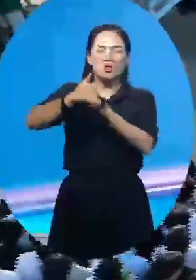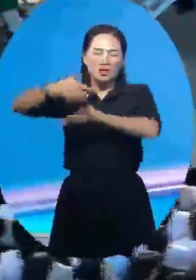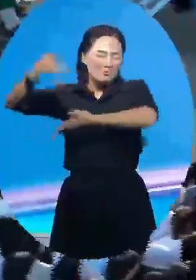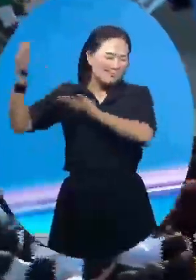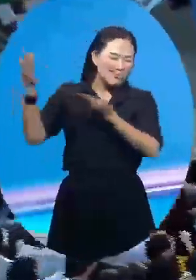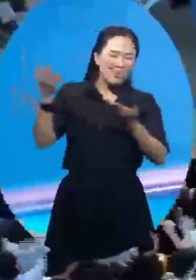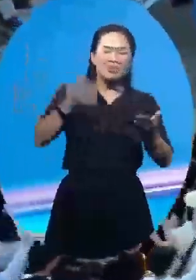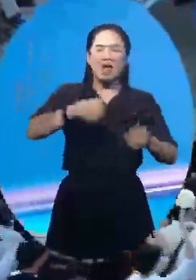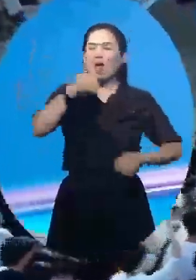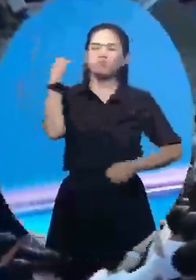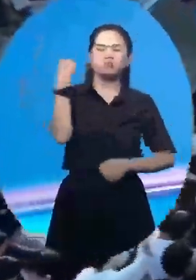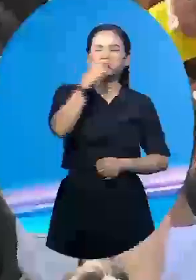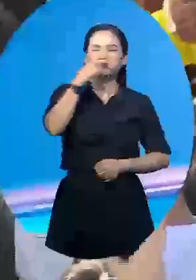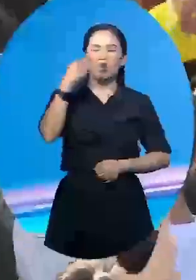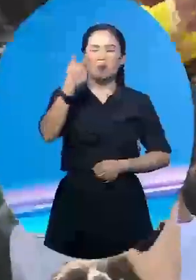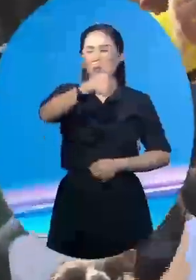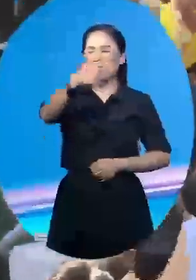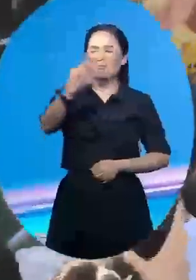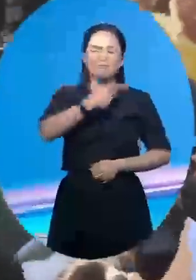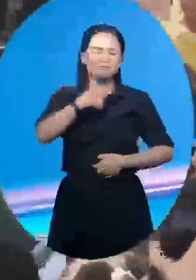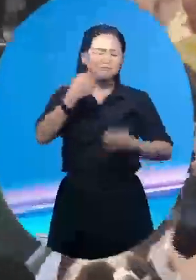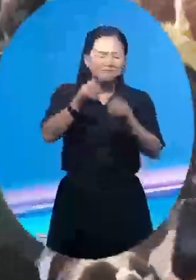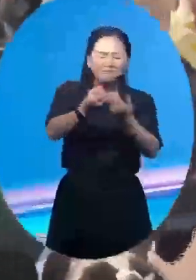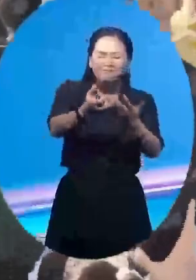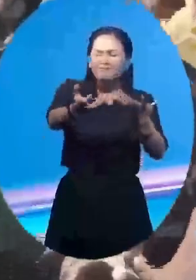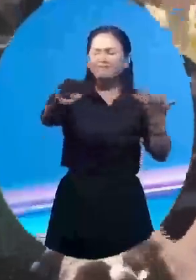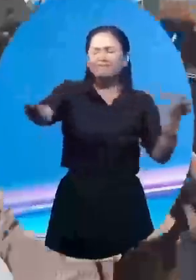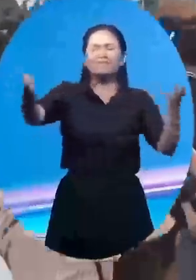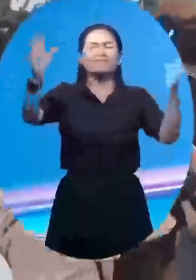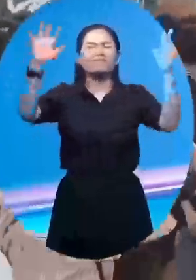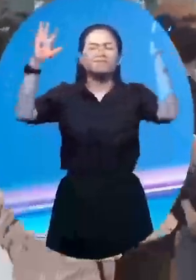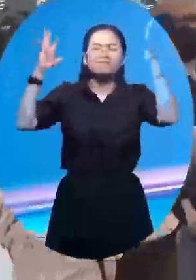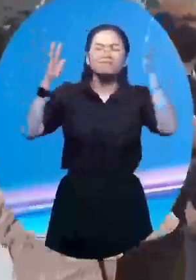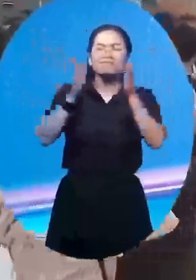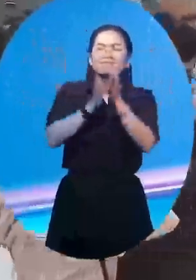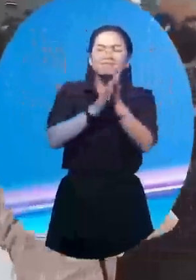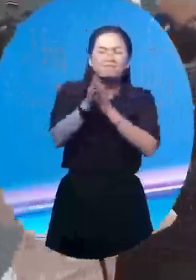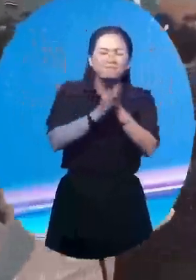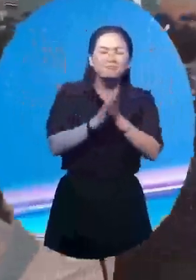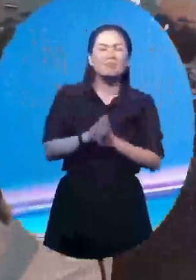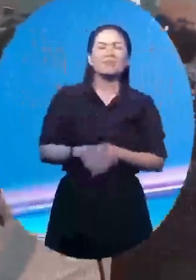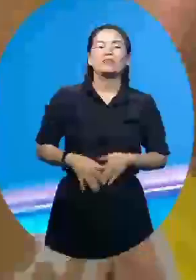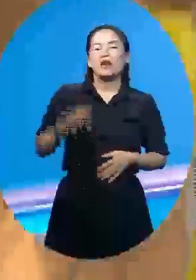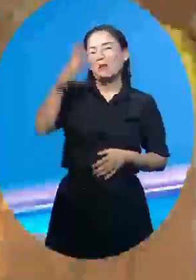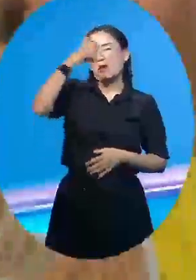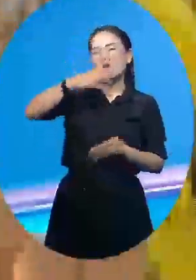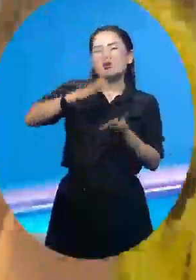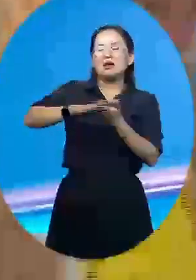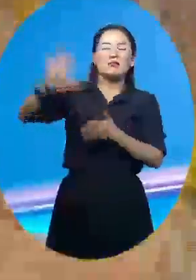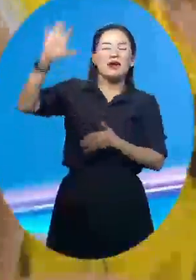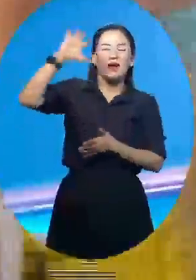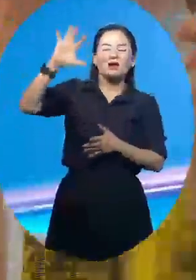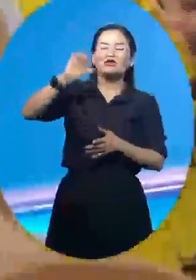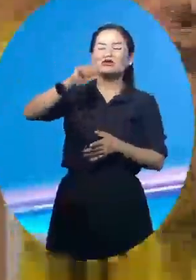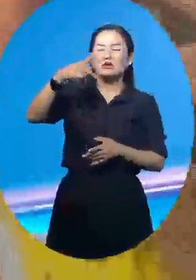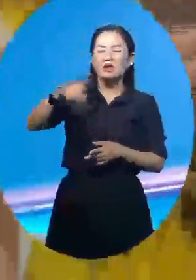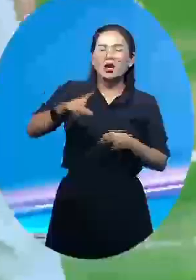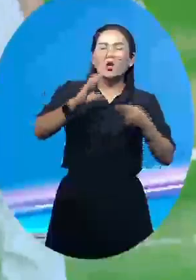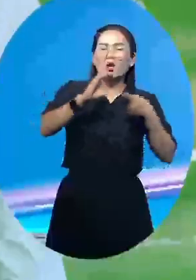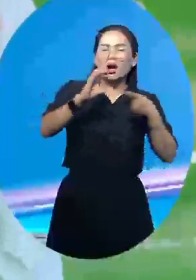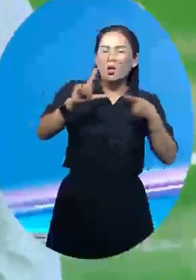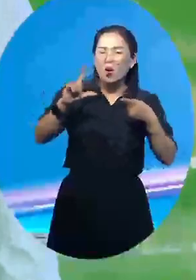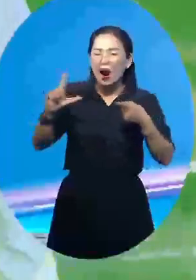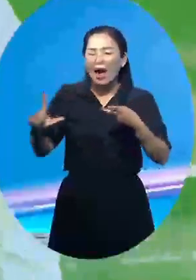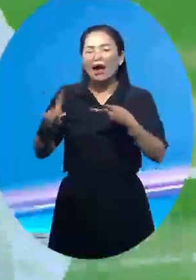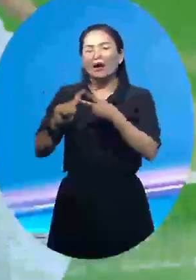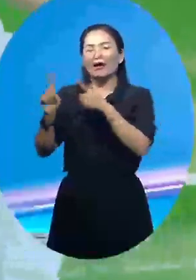náo nhiệt thu hút số lượng lớn khán giả theo dõi ngoài việc góp phần làm phong phú thêm sắc màu lễ hội tại Đà Nẵng các sự kiện của coca-cola tổ chức